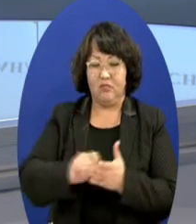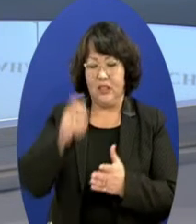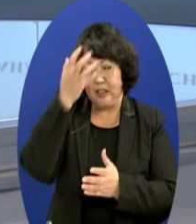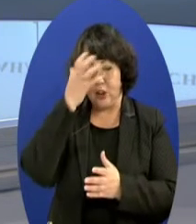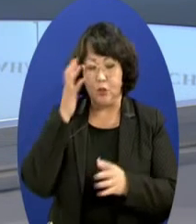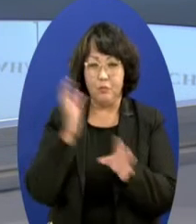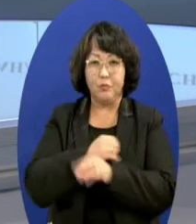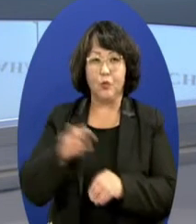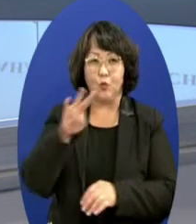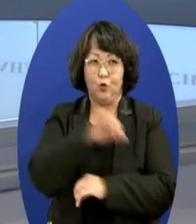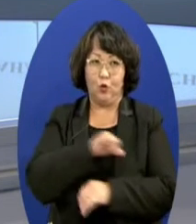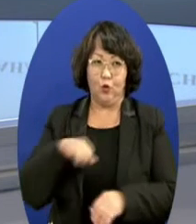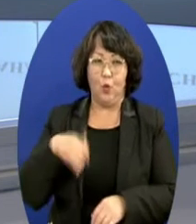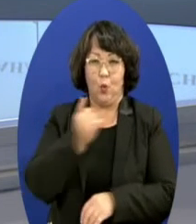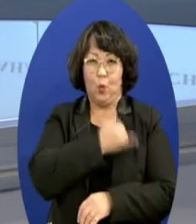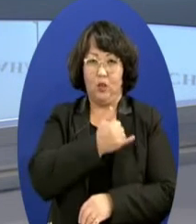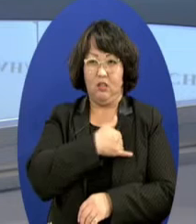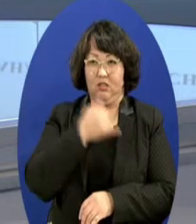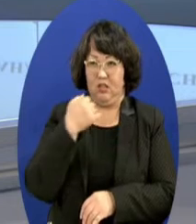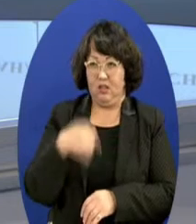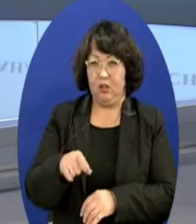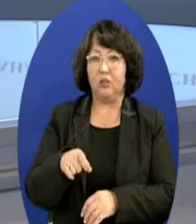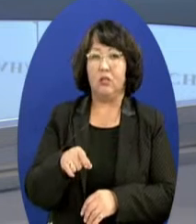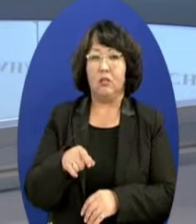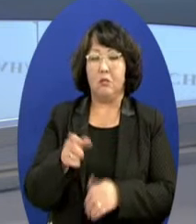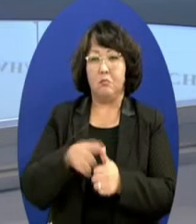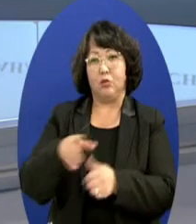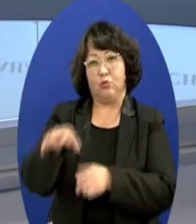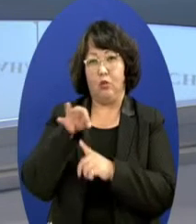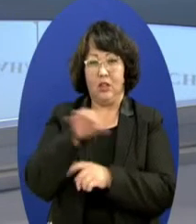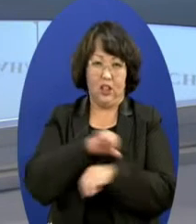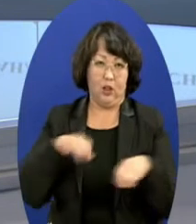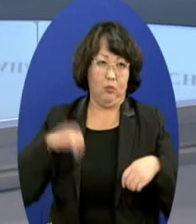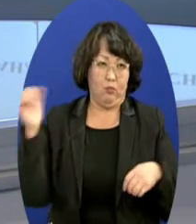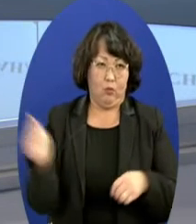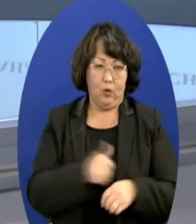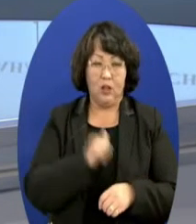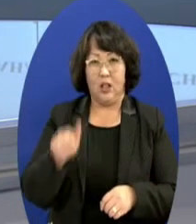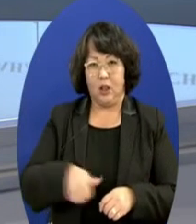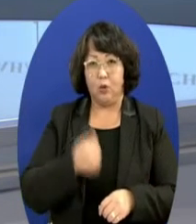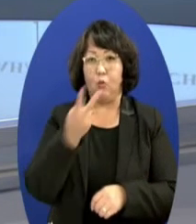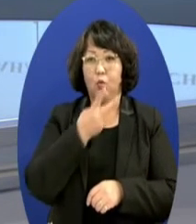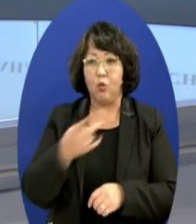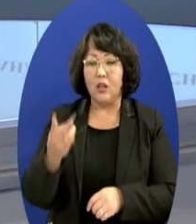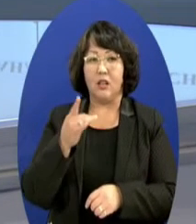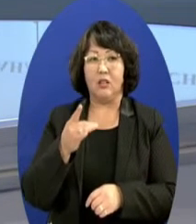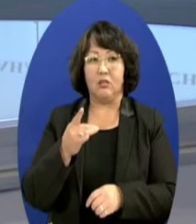өөрөө удирдах удирдлагыг сонгох чухал сонголт учраас иргэн бүр үүргээ биелүүлж оролцох ёстой гэдгийг тэр яронцолж байна.